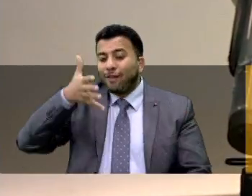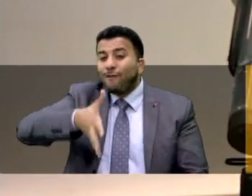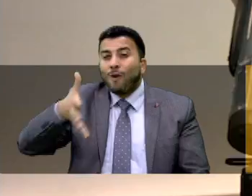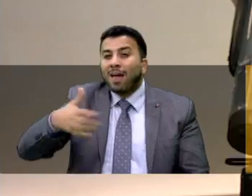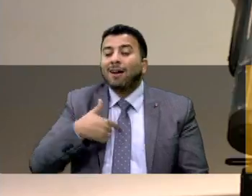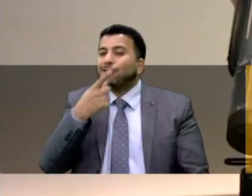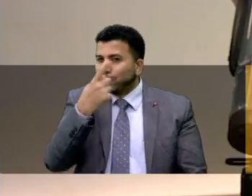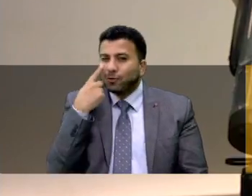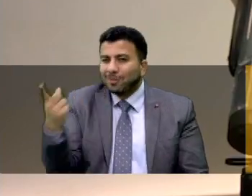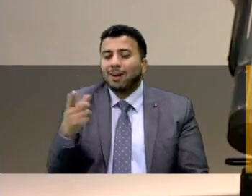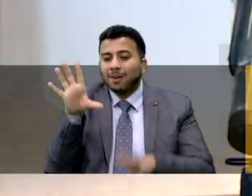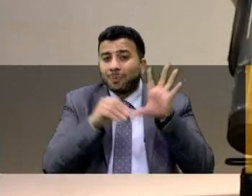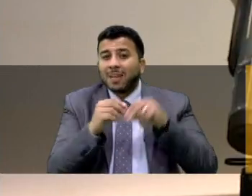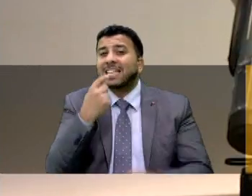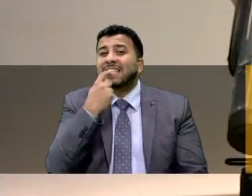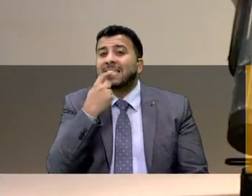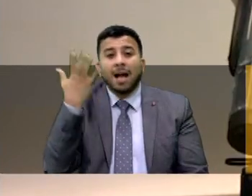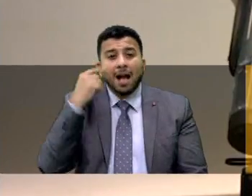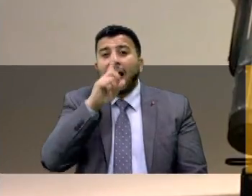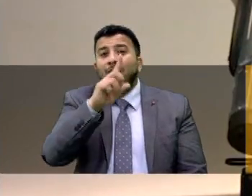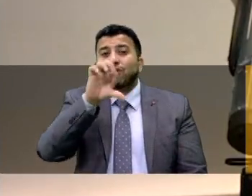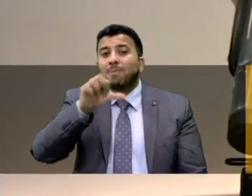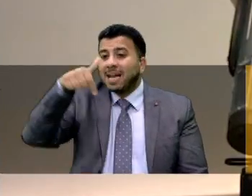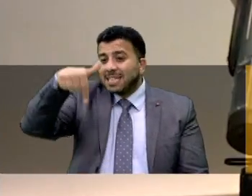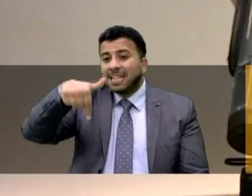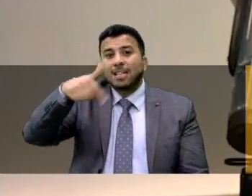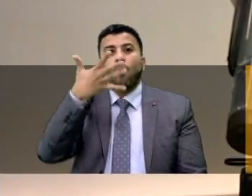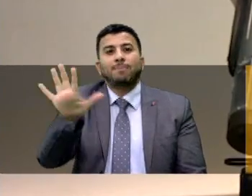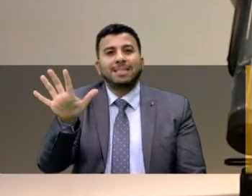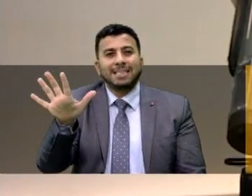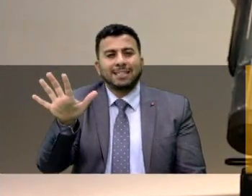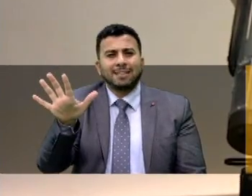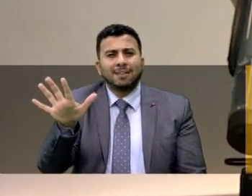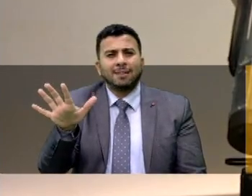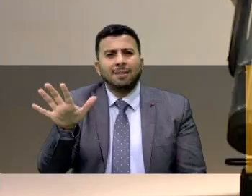أنا في سنة 56 لما انضربت